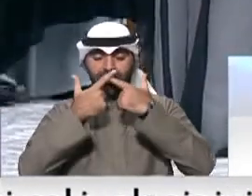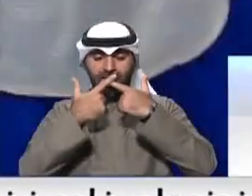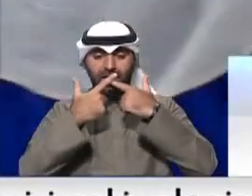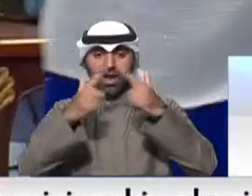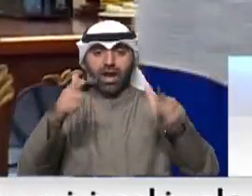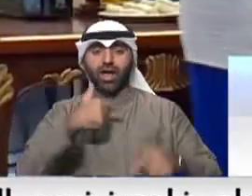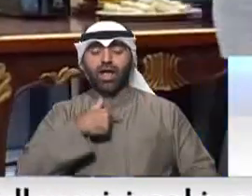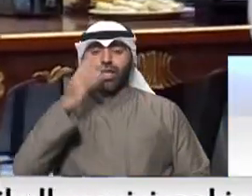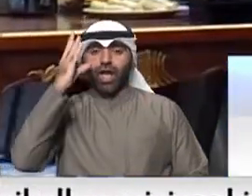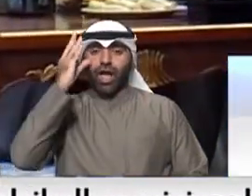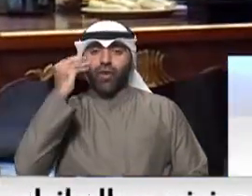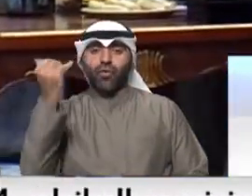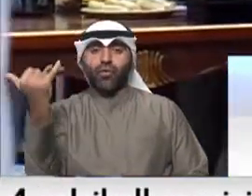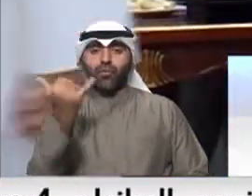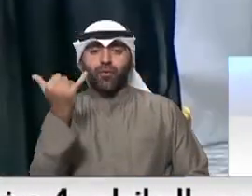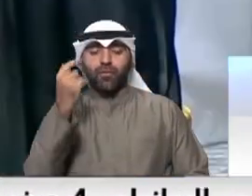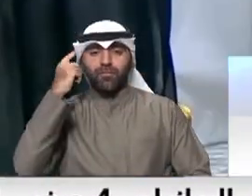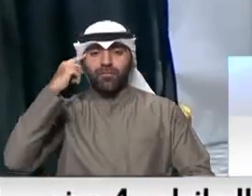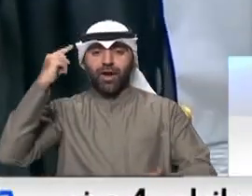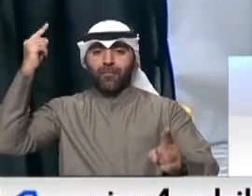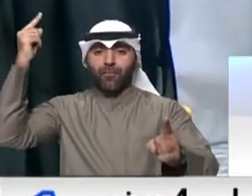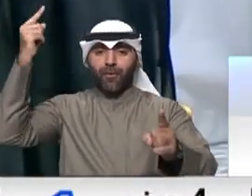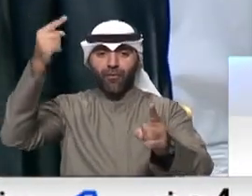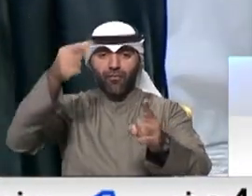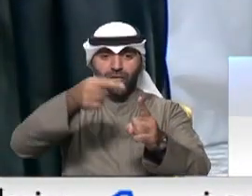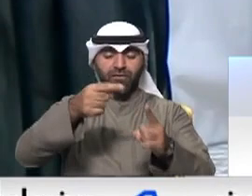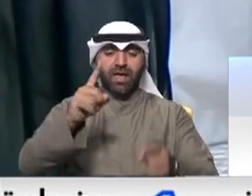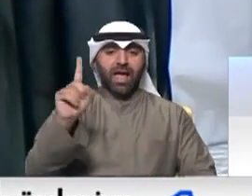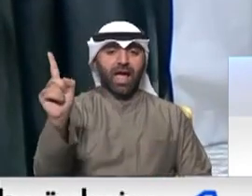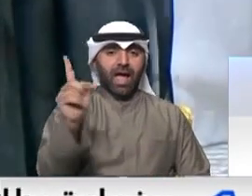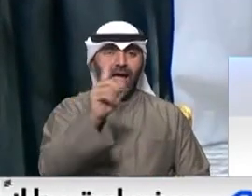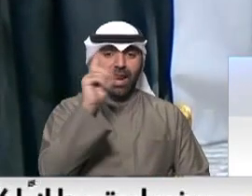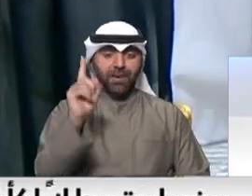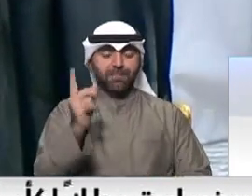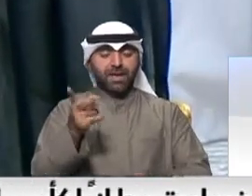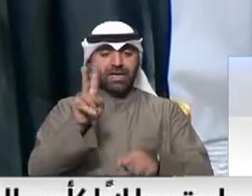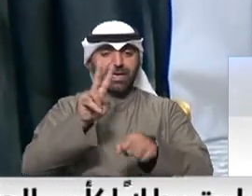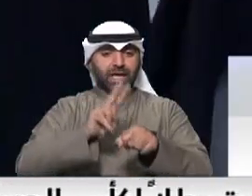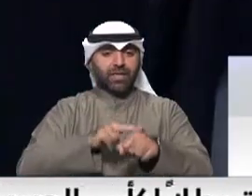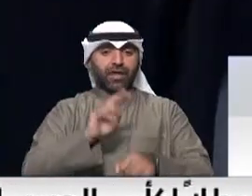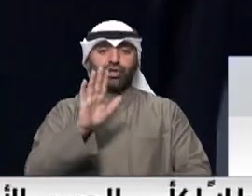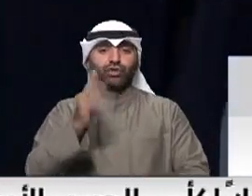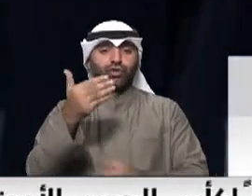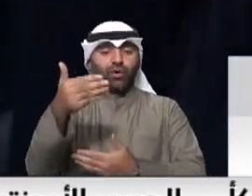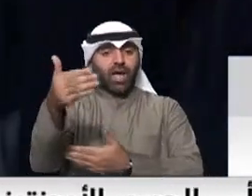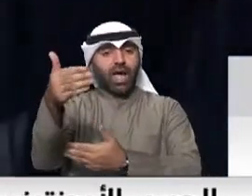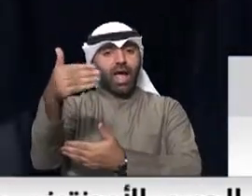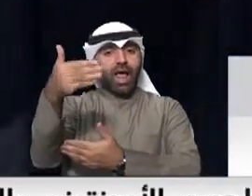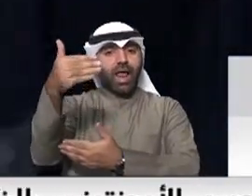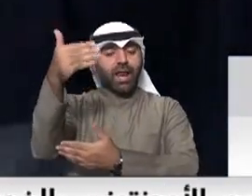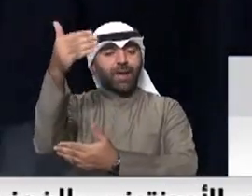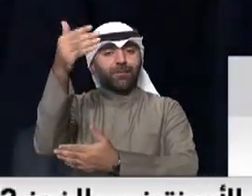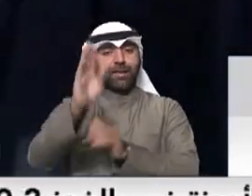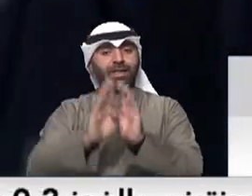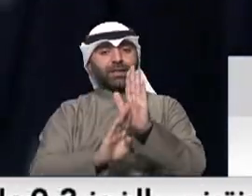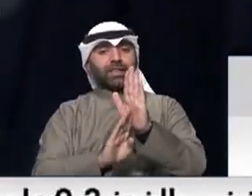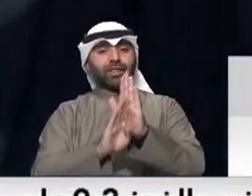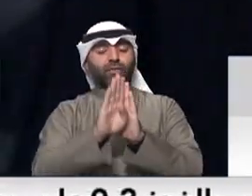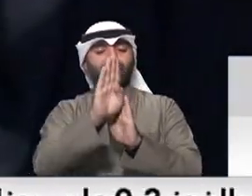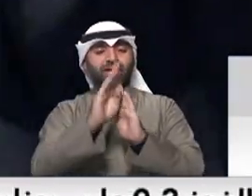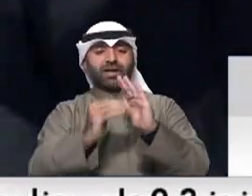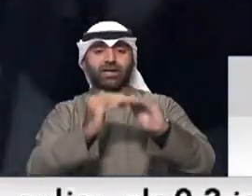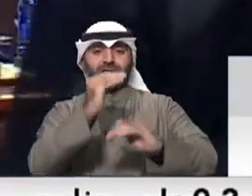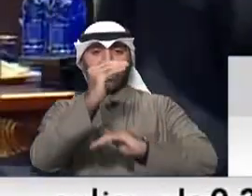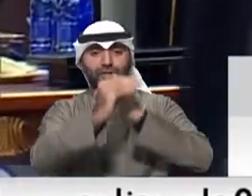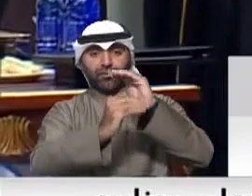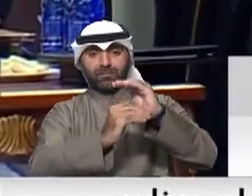تحلوا به من عزيمه واصرار وروح رياضيه يعكس صوره الحضاريه المشرفه للرياضه الكويتيه سمو